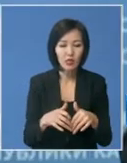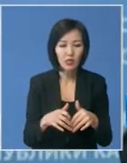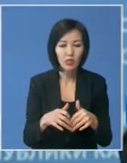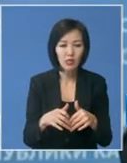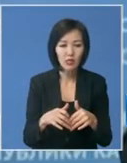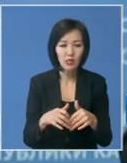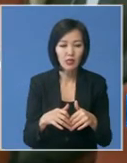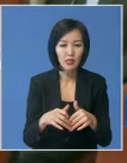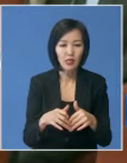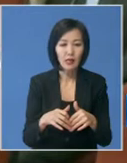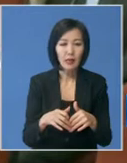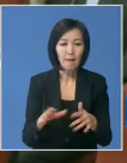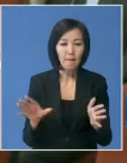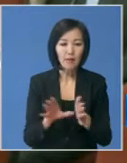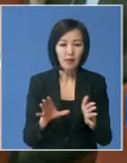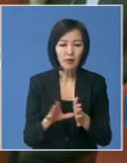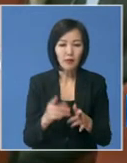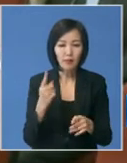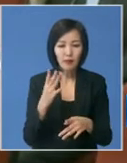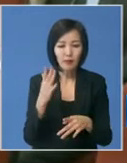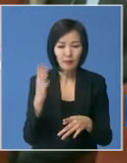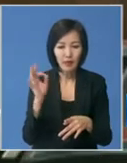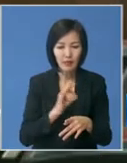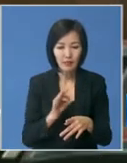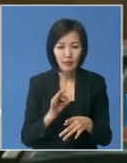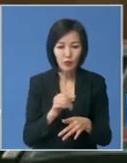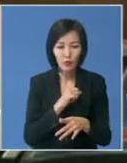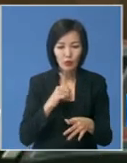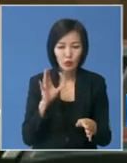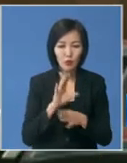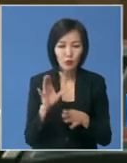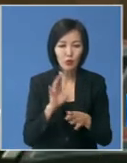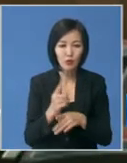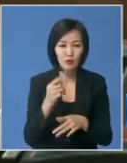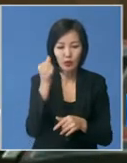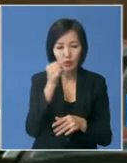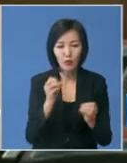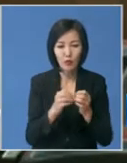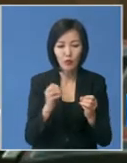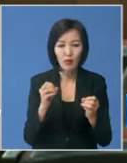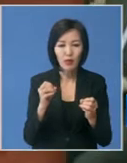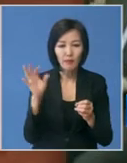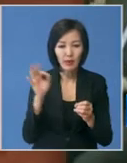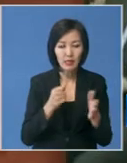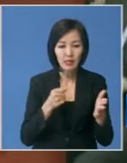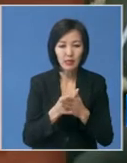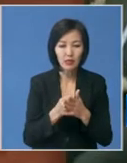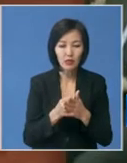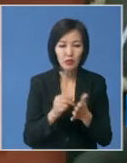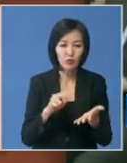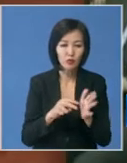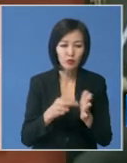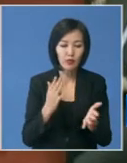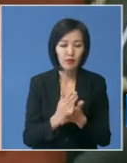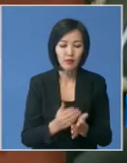энергияның 1% өзі өндіріп жатыр. Ендігі 3 жылда бұл көрсеткішті 10%-ға жеткізу жоспарланып отыр. Шыңғыс Қалден, Жәлел